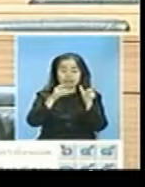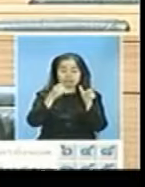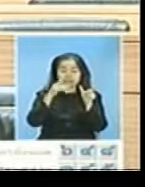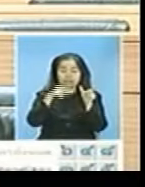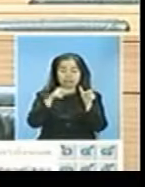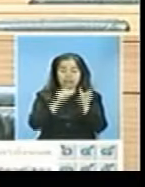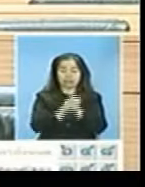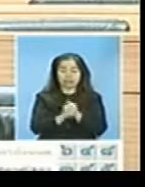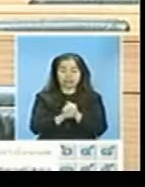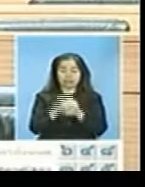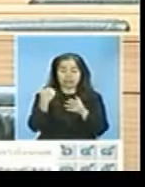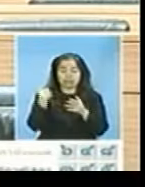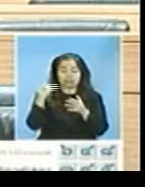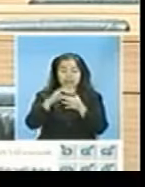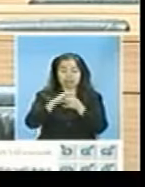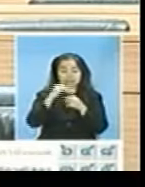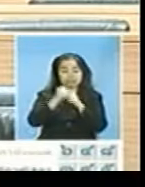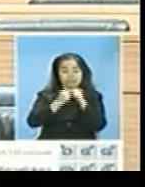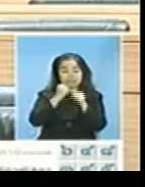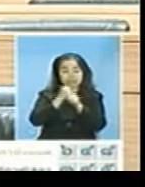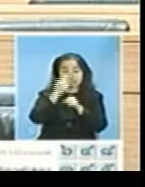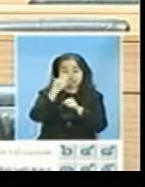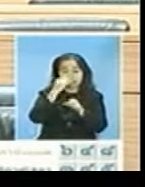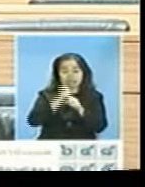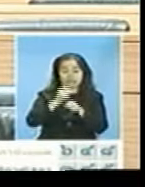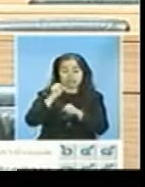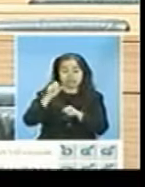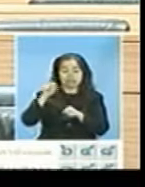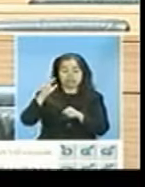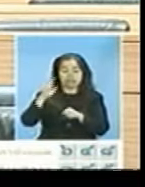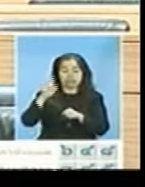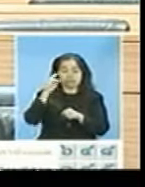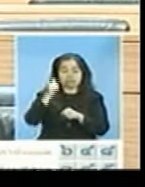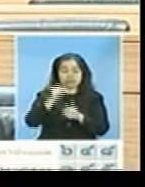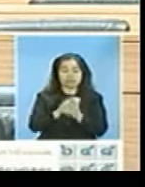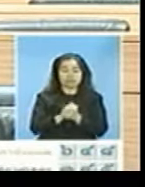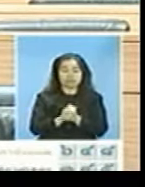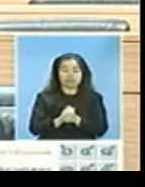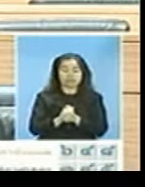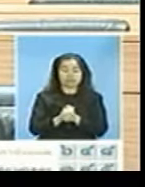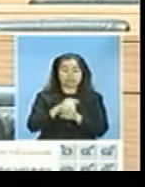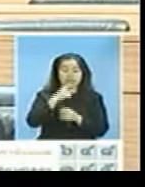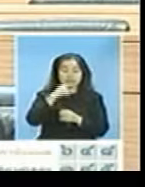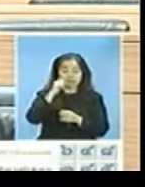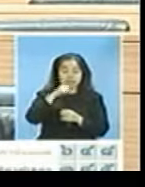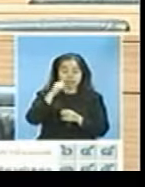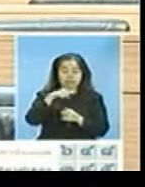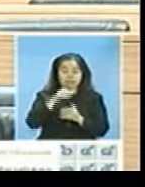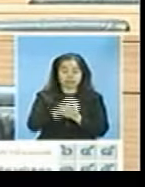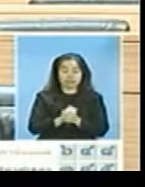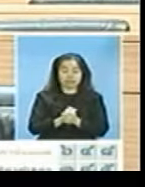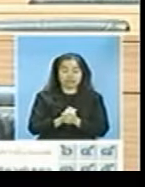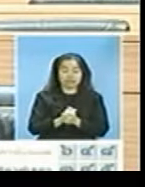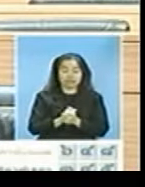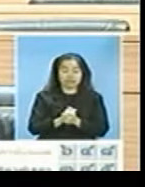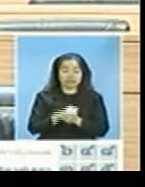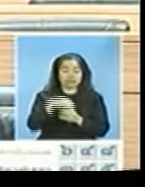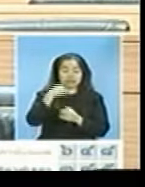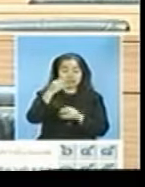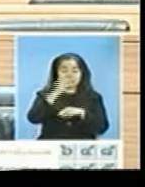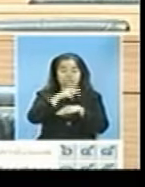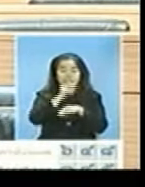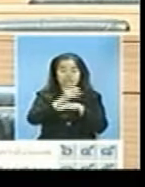ก็คือ5ปีถึงจะมาเป็นสสร.ที่ปลอดพ้นจากการถูกครอบงำทางการเมืองได้ท่านประธานลองนึกดู